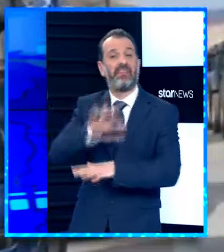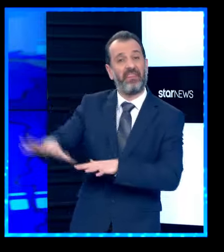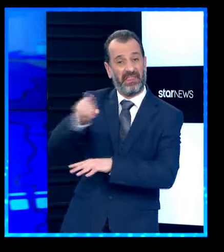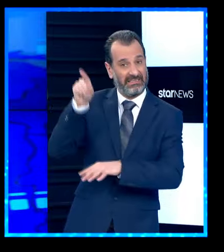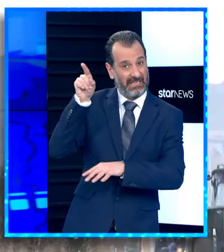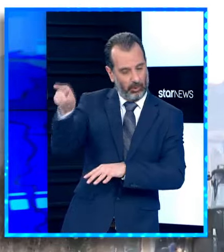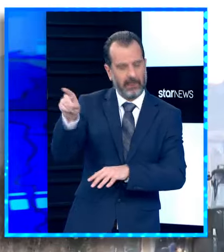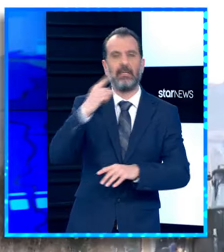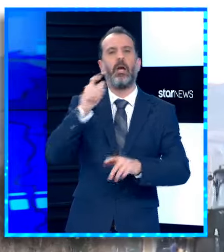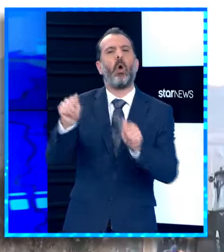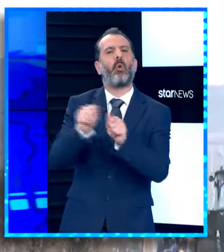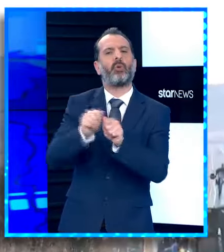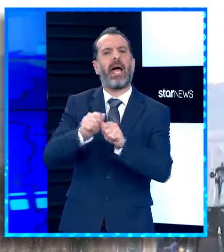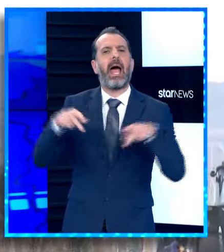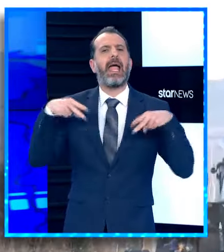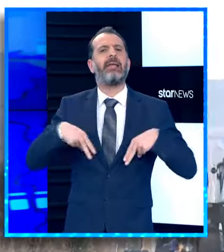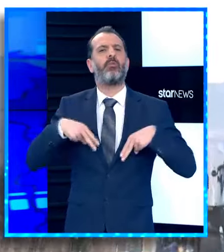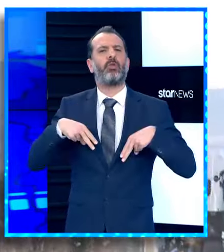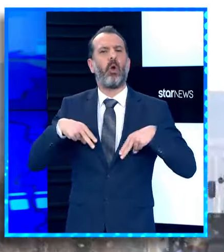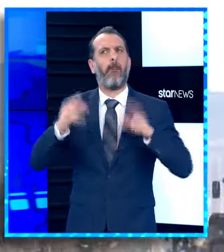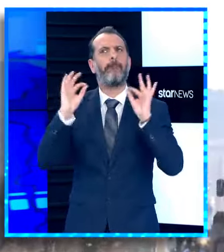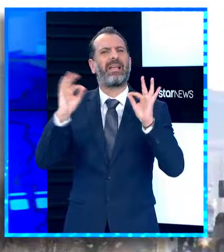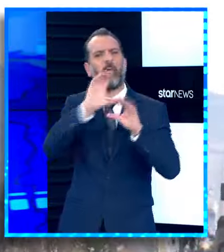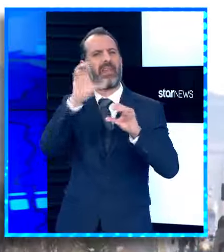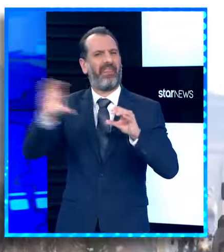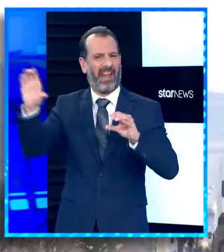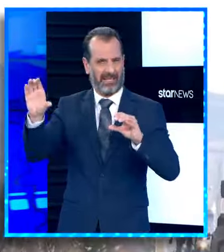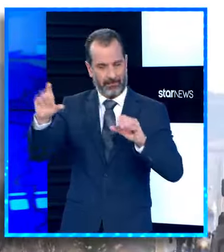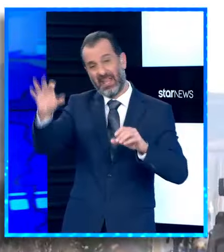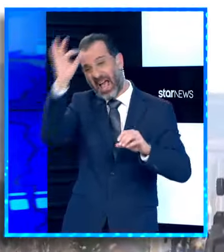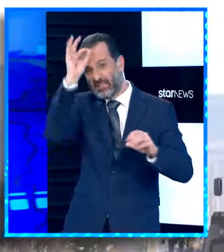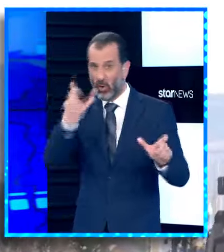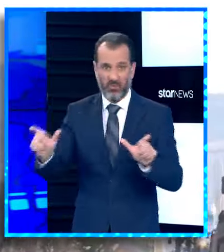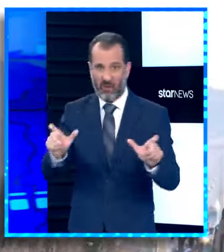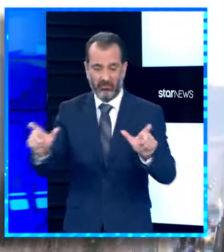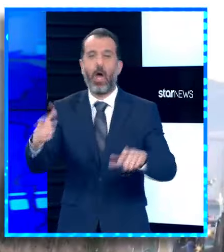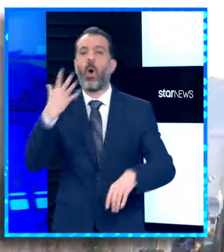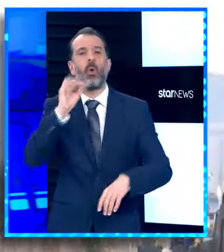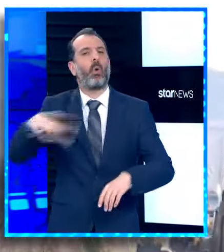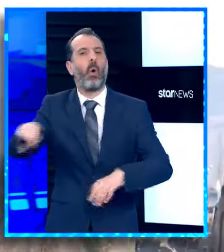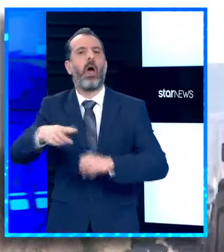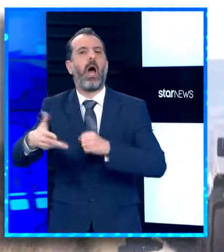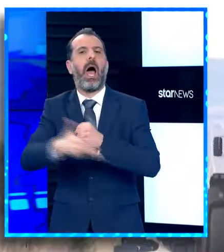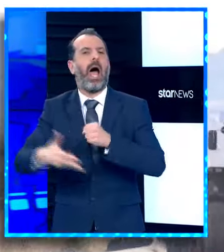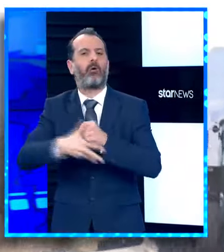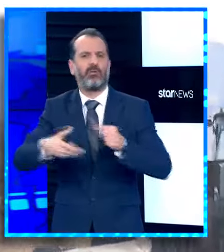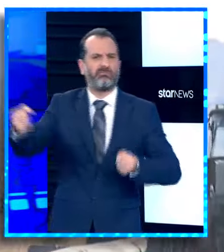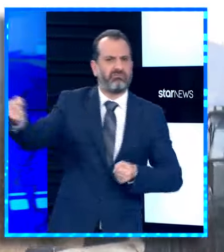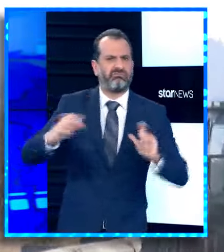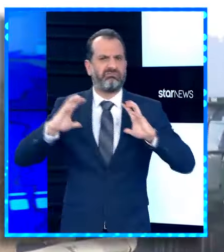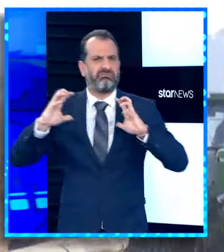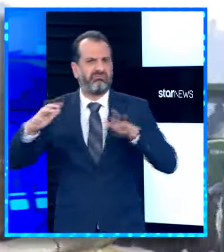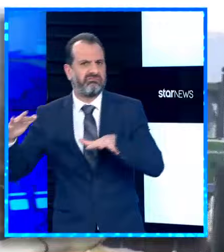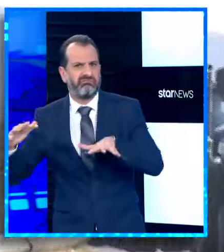έστησε μπλόκο στην μηχανοκίνητη πορεία των αγροτών, οι οποίοι ήθελαν να φτάσουν μέχρι το Υπουργείο Μακεδονίας Θράκης. Οι αγρότες όμως πέρασαν